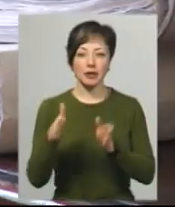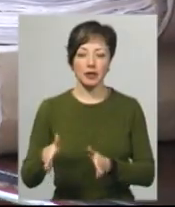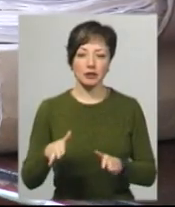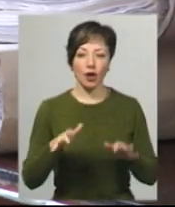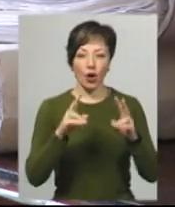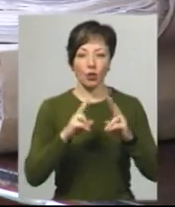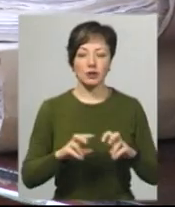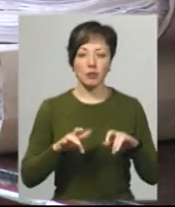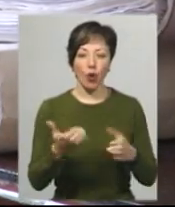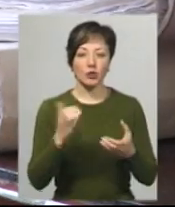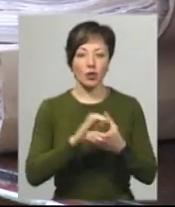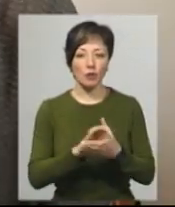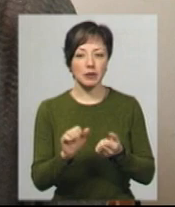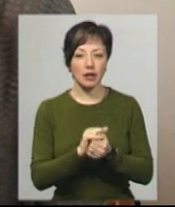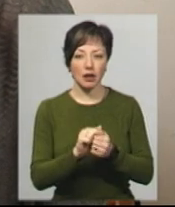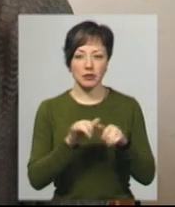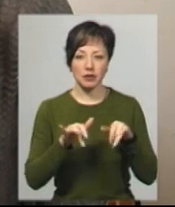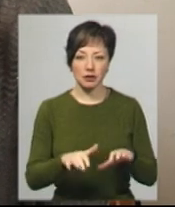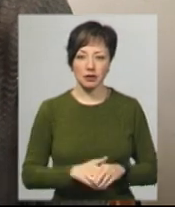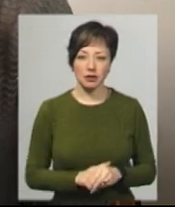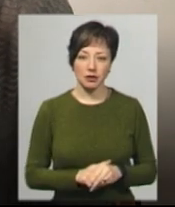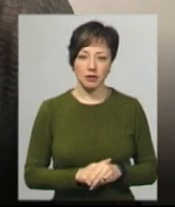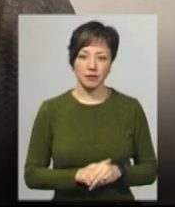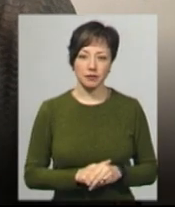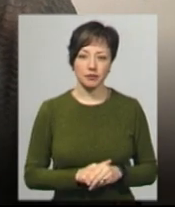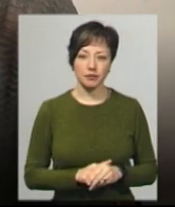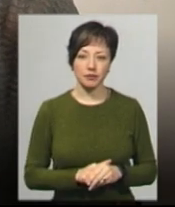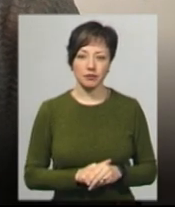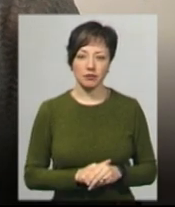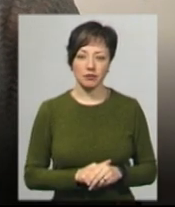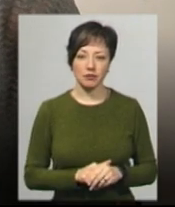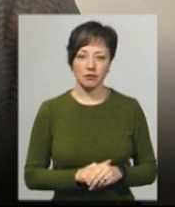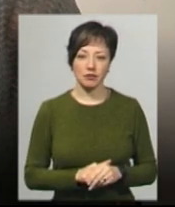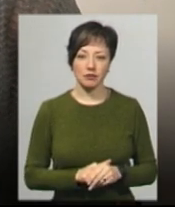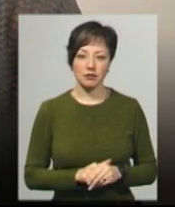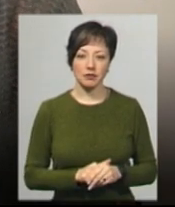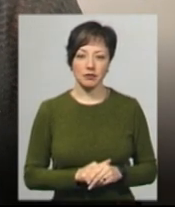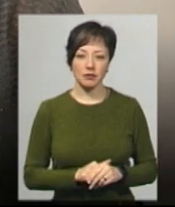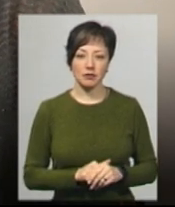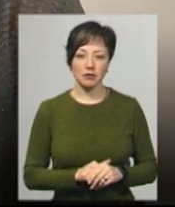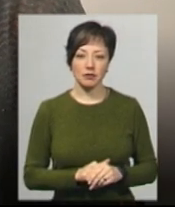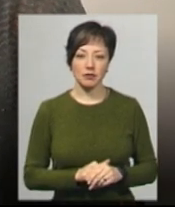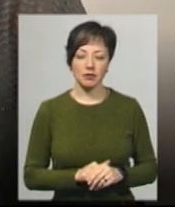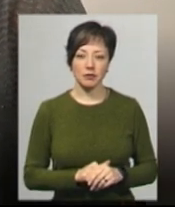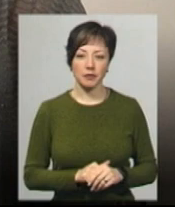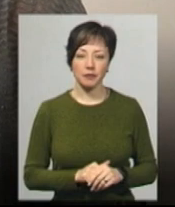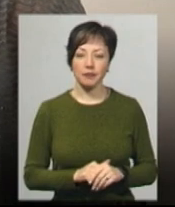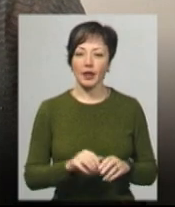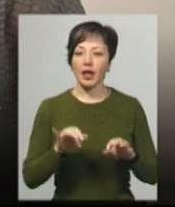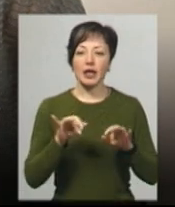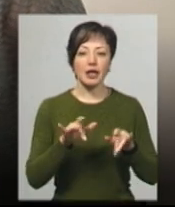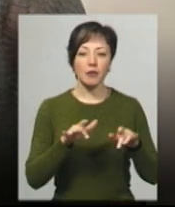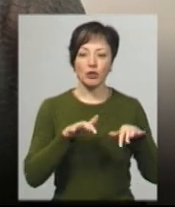задля ознайомлення з матеріалами провадження. І ні Крайтер не знає, після чи дії і процесуальні дії поводилися щодо передання,